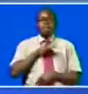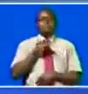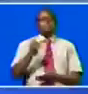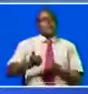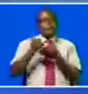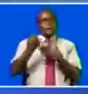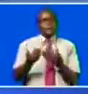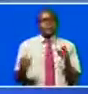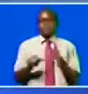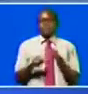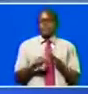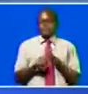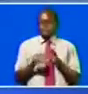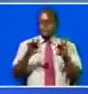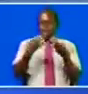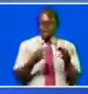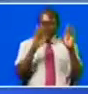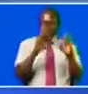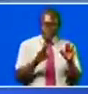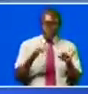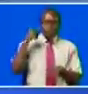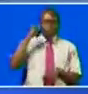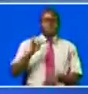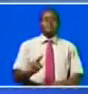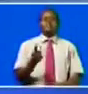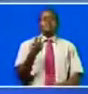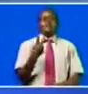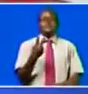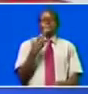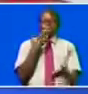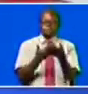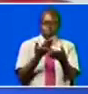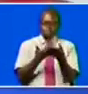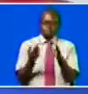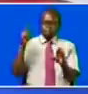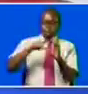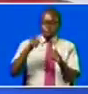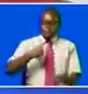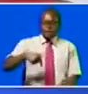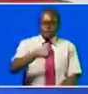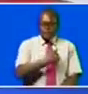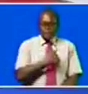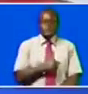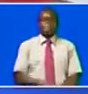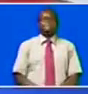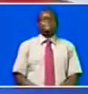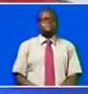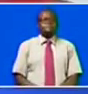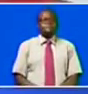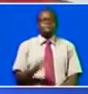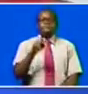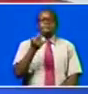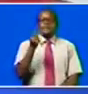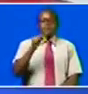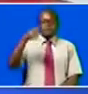ama inaleta huzuni? Na familia mbele, simu nyuma. Simu nyuma. Mtazamaji, asante sana kwa kuweza kujumuika nasi kwa taarifa za Kate and